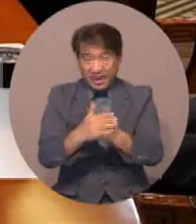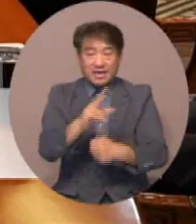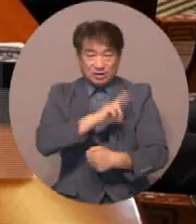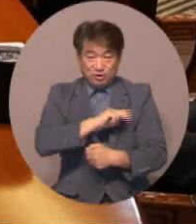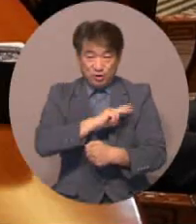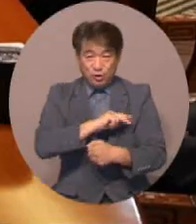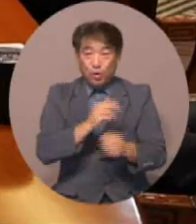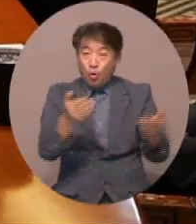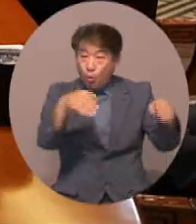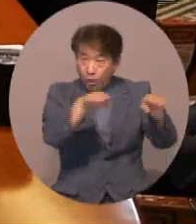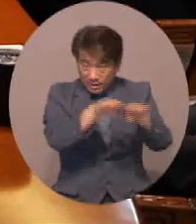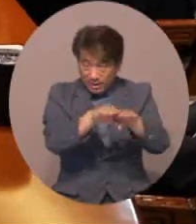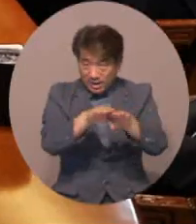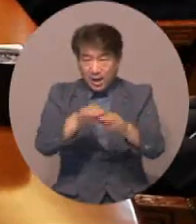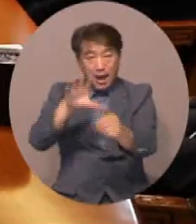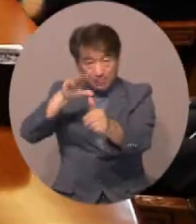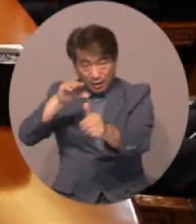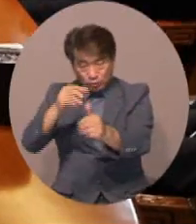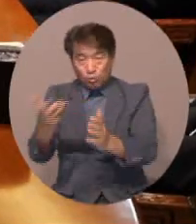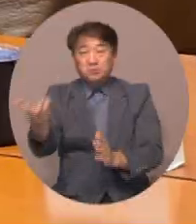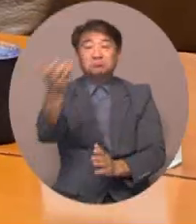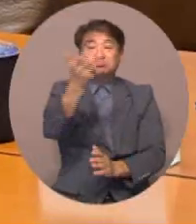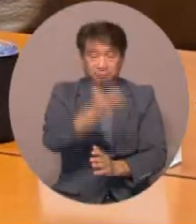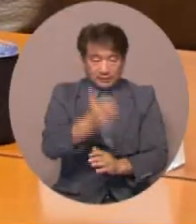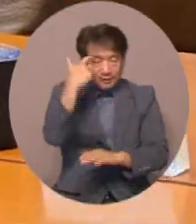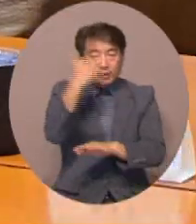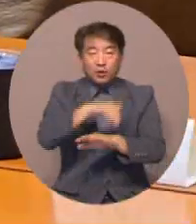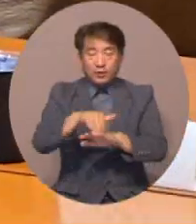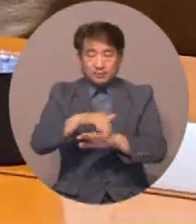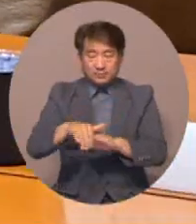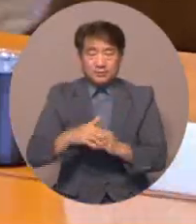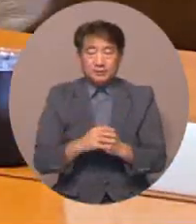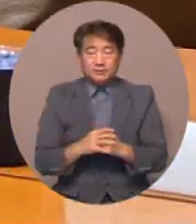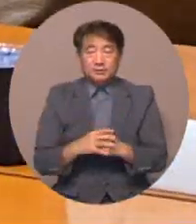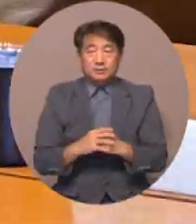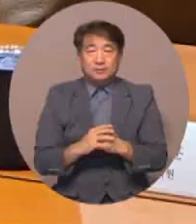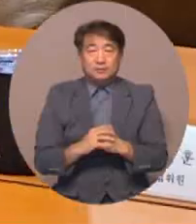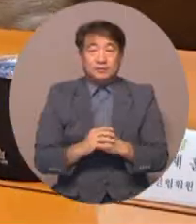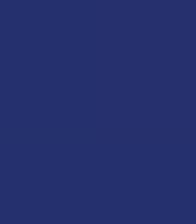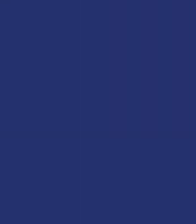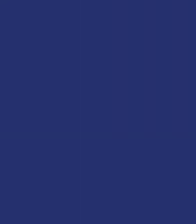회관과 국회방송 등 부대 시설이 모두 이전할 예정입니다